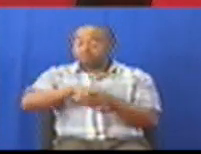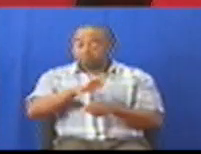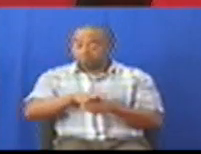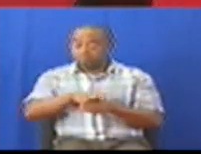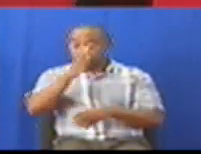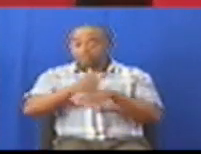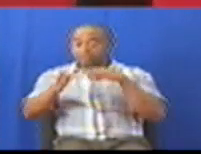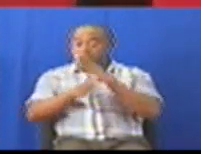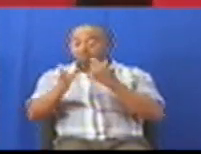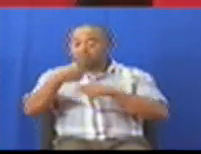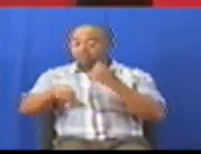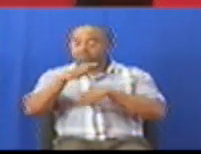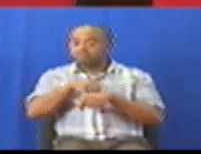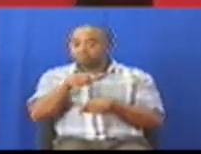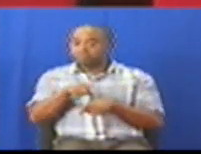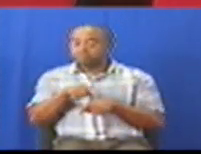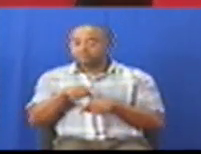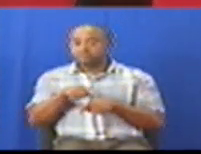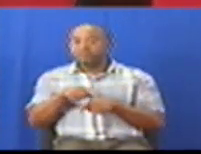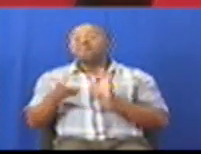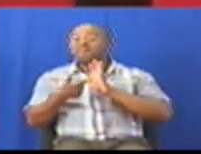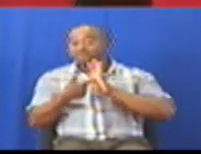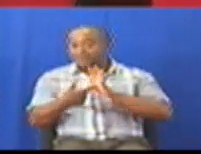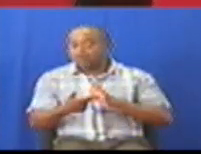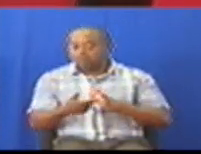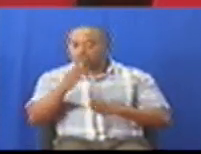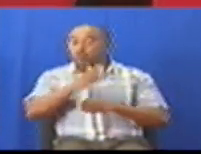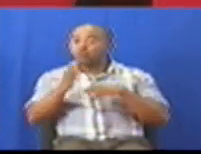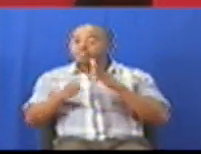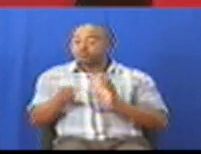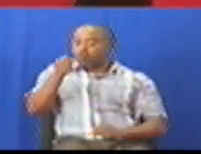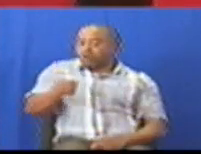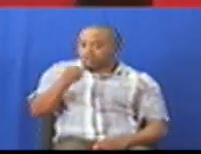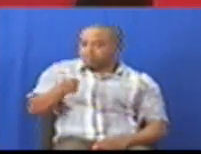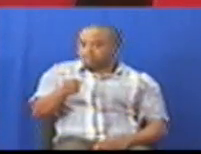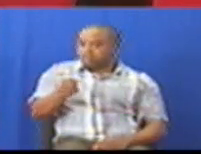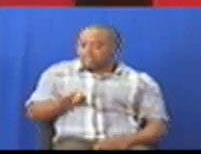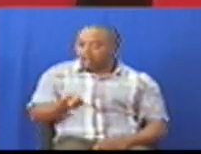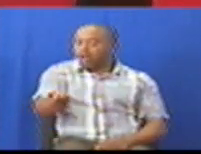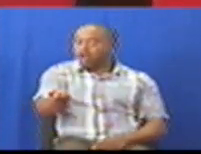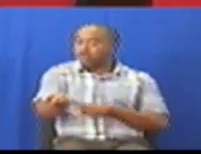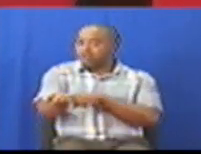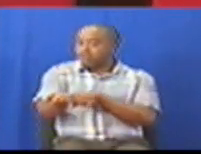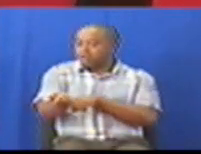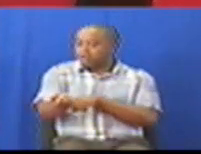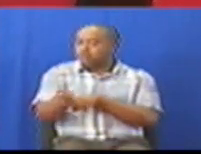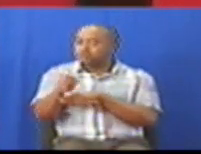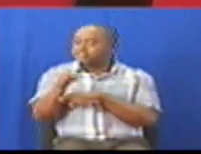hiki, miundombinu ya nguvu, kwa mfano ujenzi wa leli katika kiwango cha standard